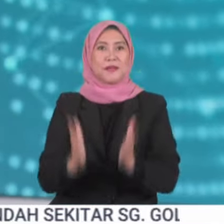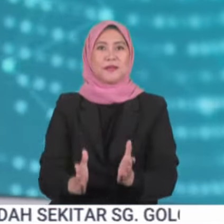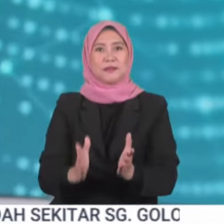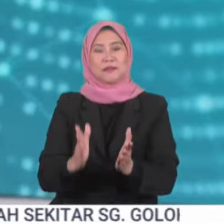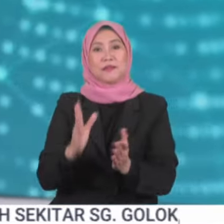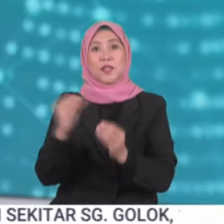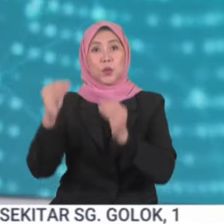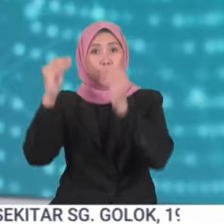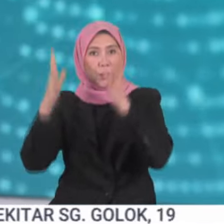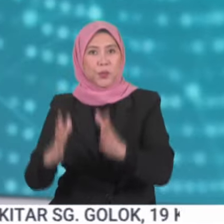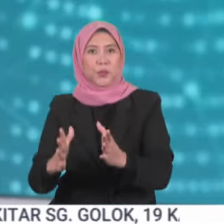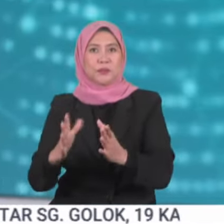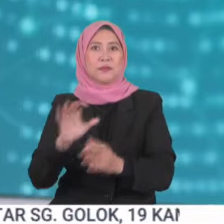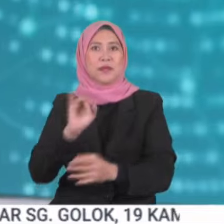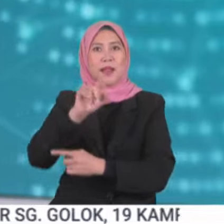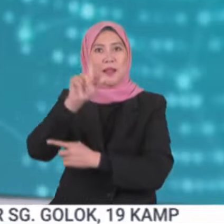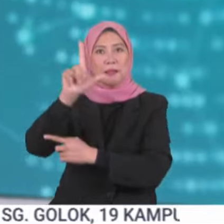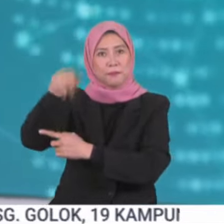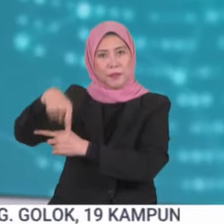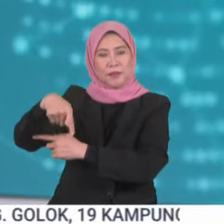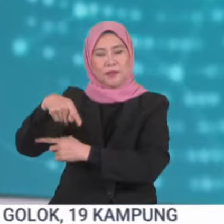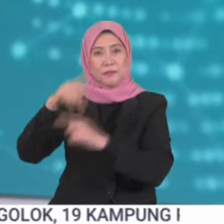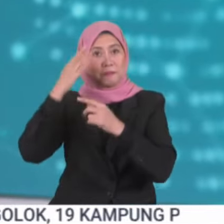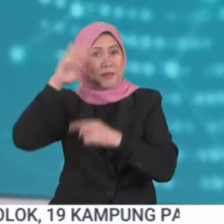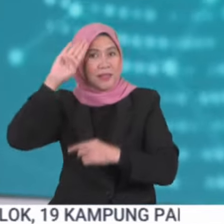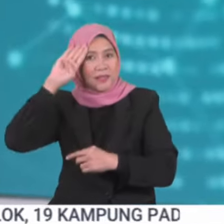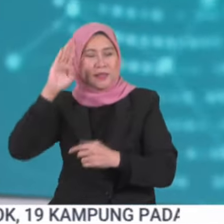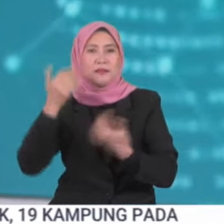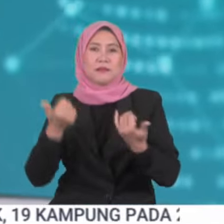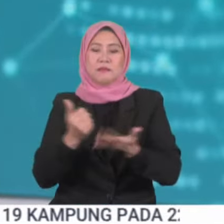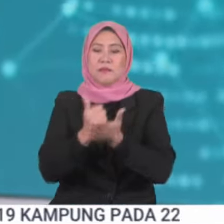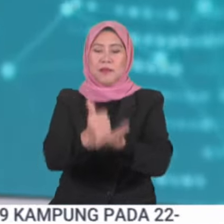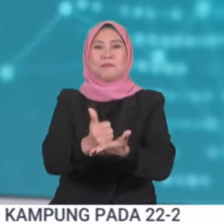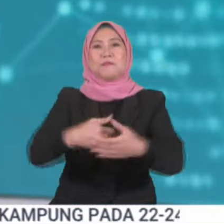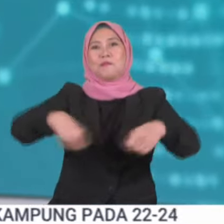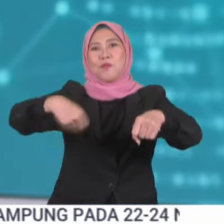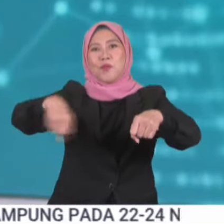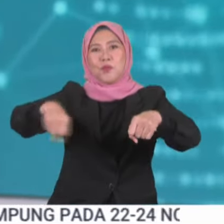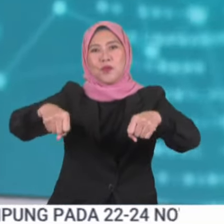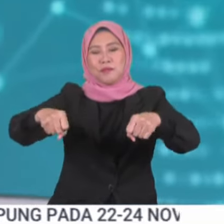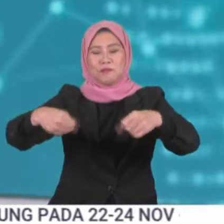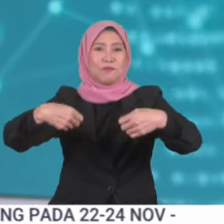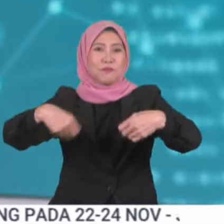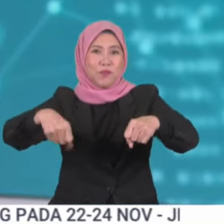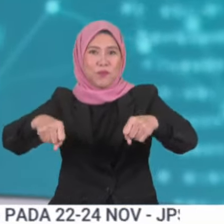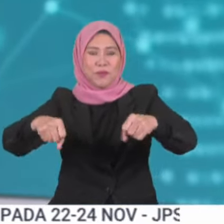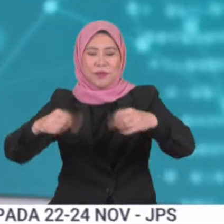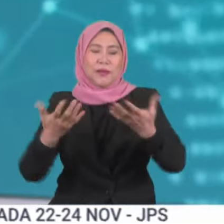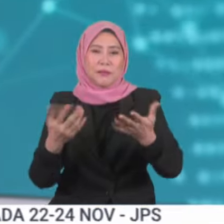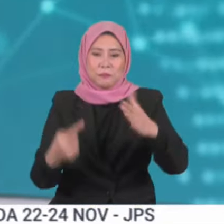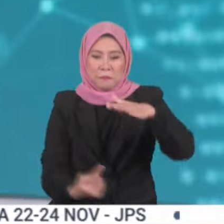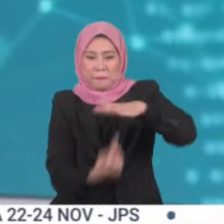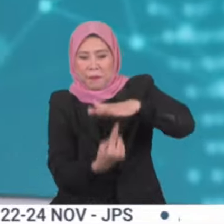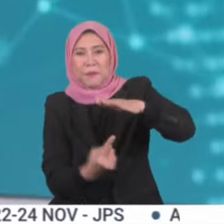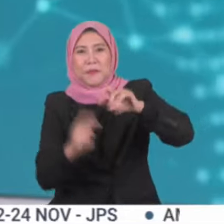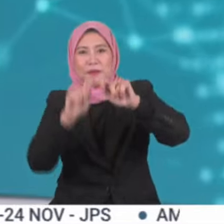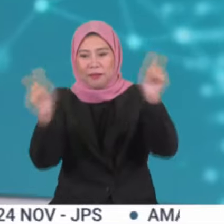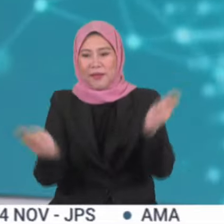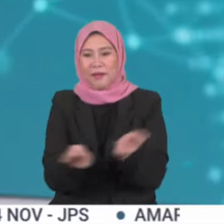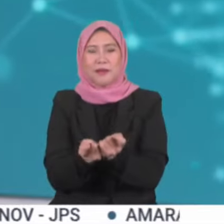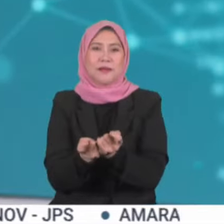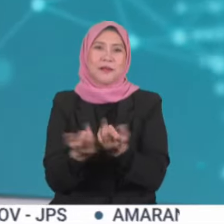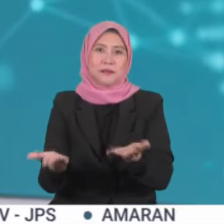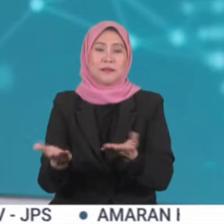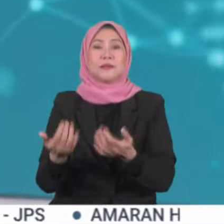ILP Kangar, banyak membantu penunggang motosikal yang berdepan masalah tayar pancit. Itu antara perkembangan semasa dari Perlis.